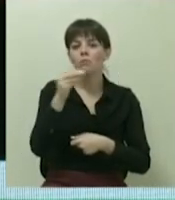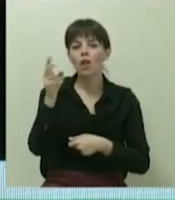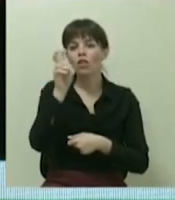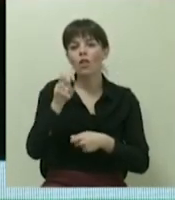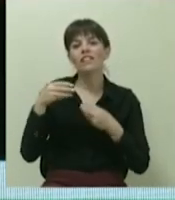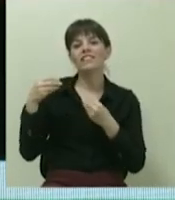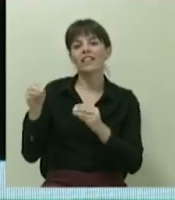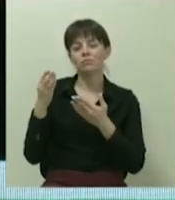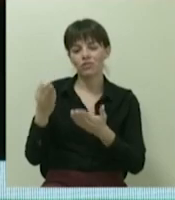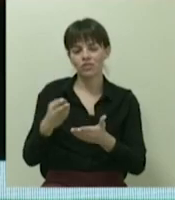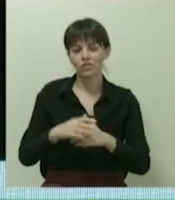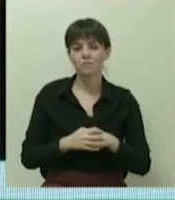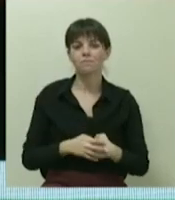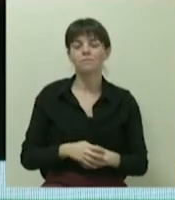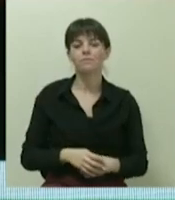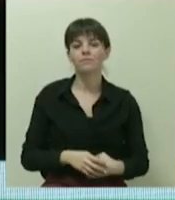satmış.